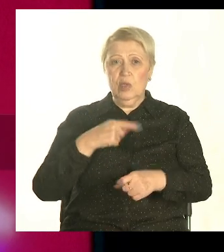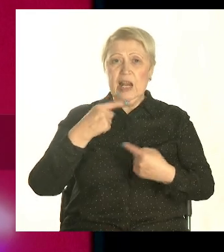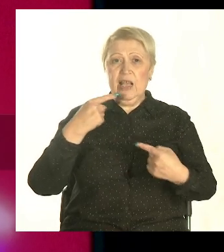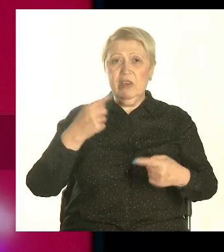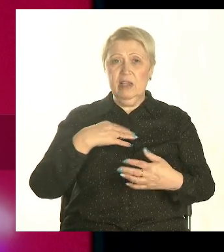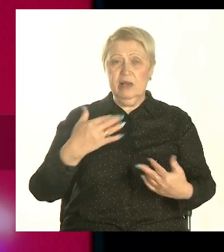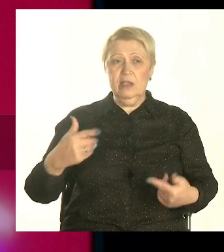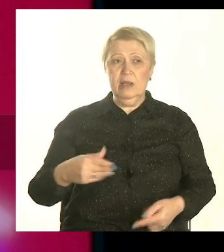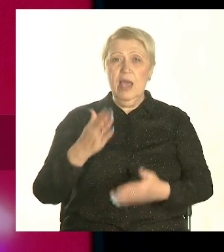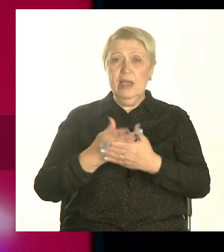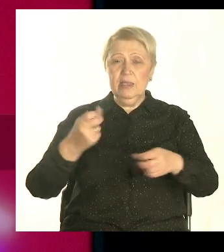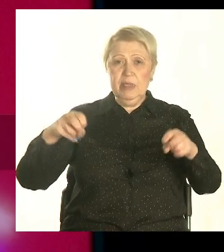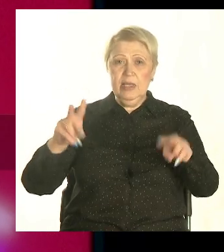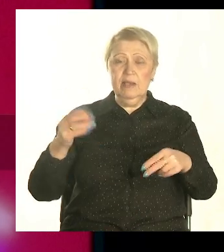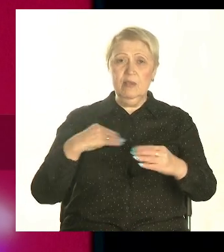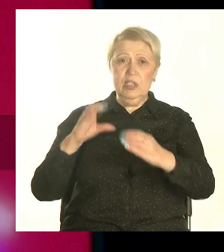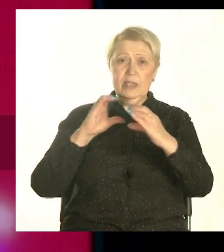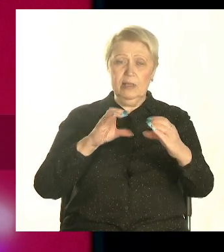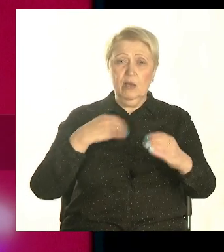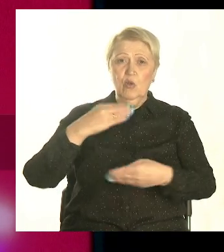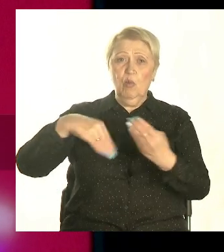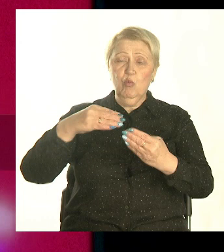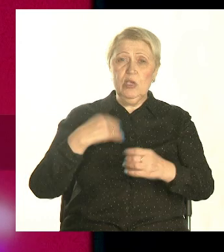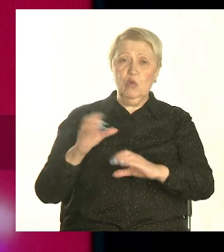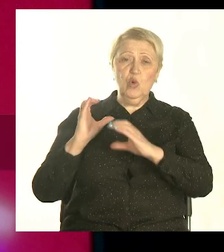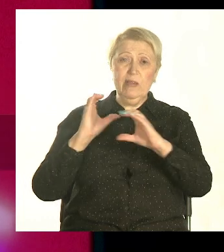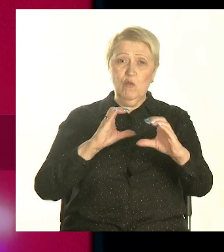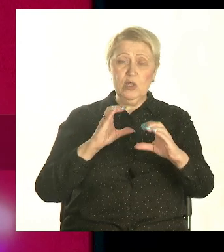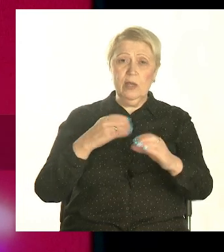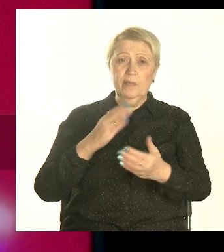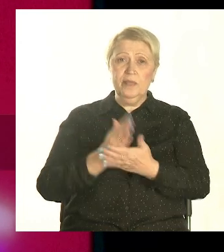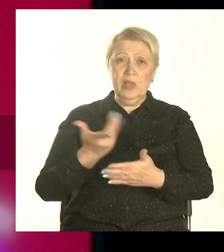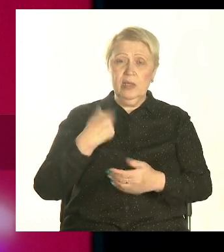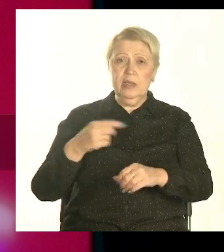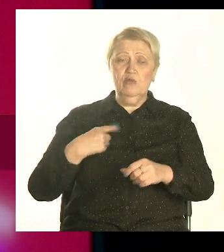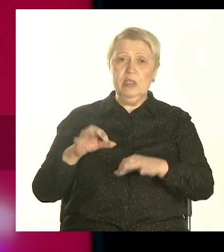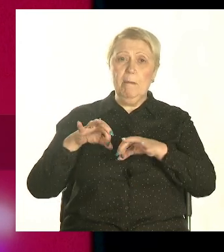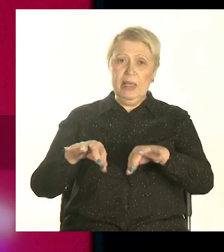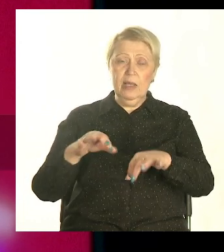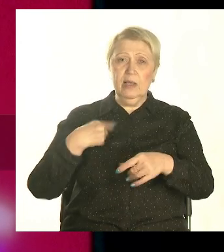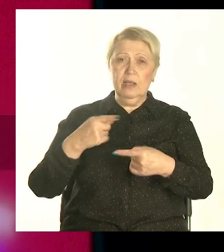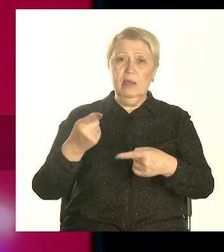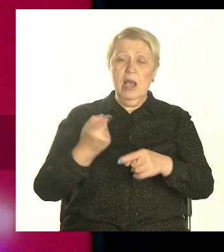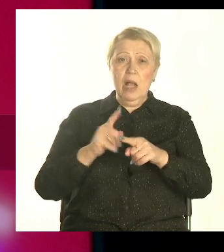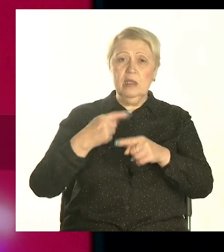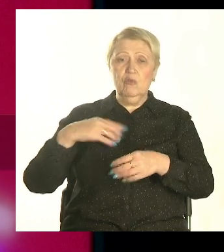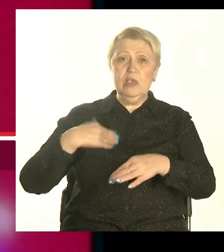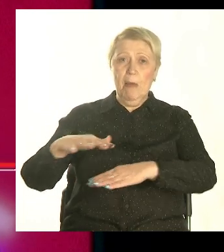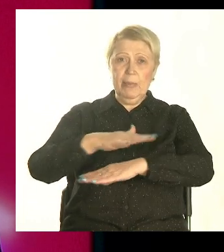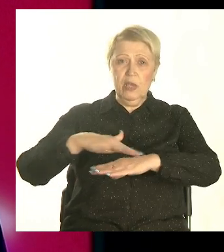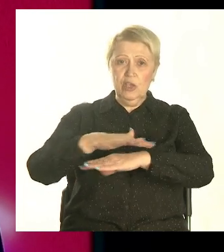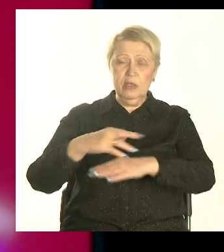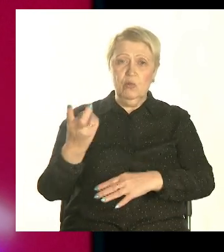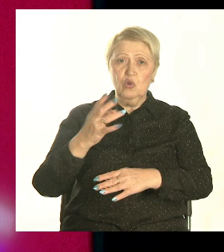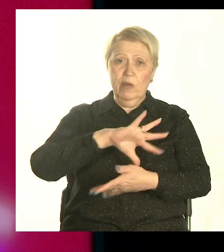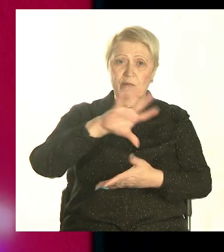Когда приезжает специализированный автотранспорт, мусоровоз, да, он должен подъехать к контейнерной площадке, где должны быть контейнер быть в уровень, правильно?